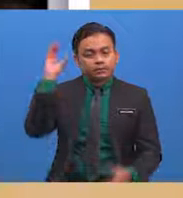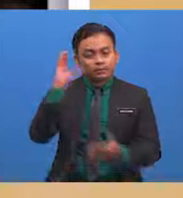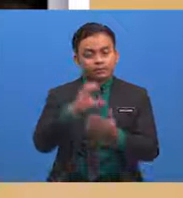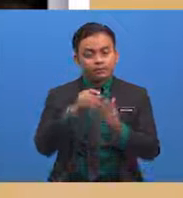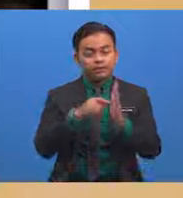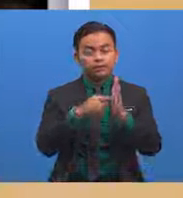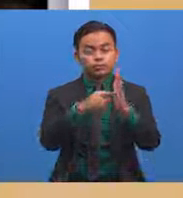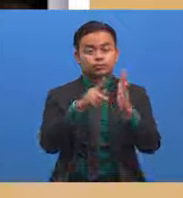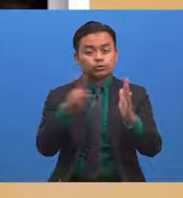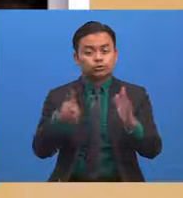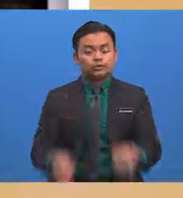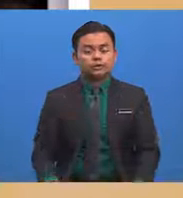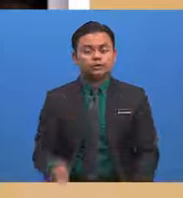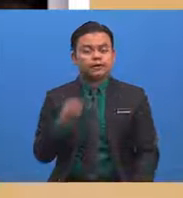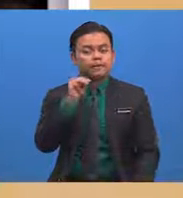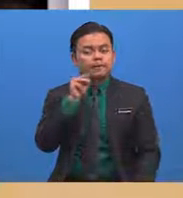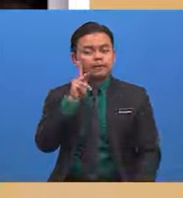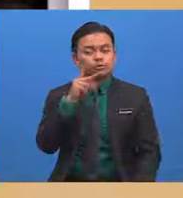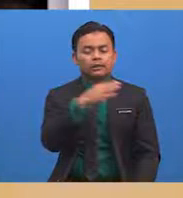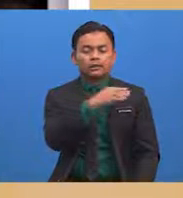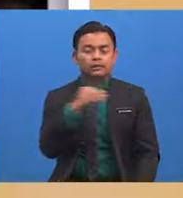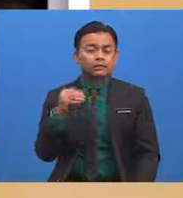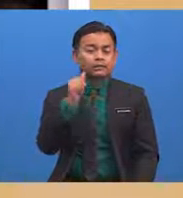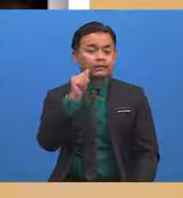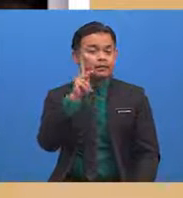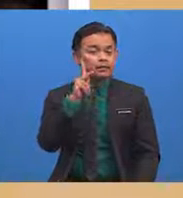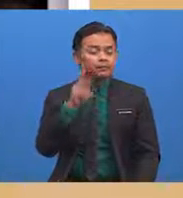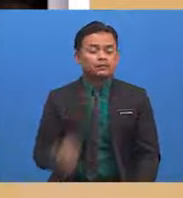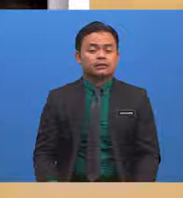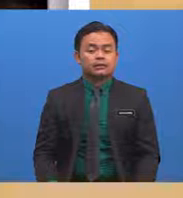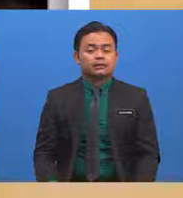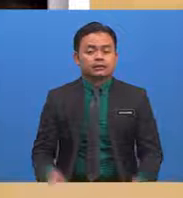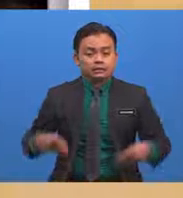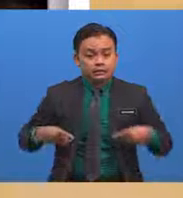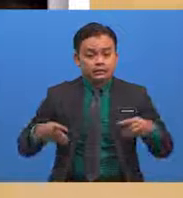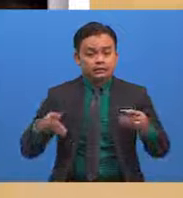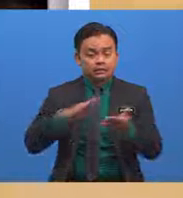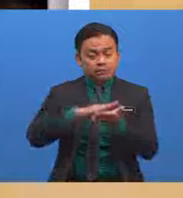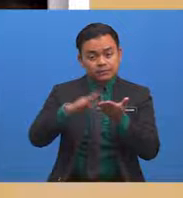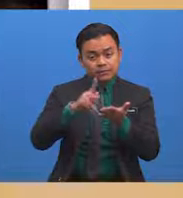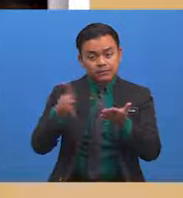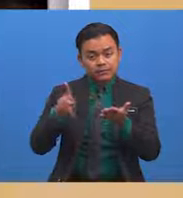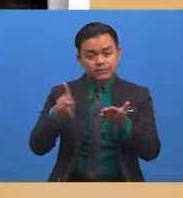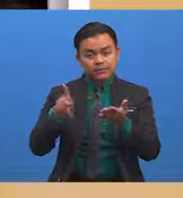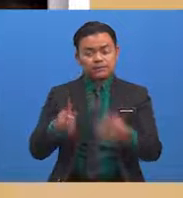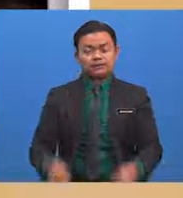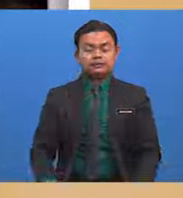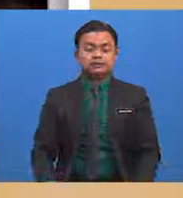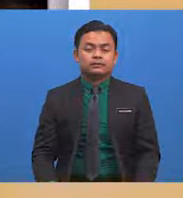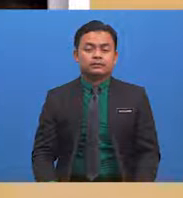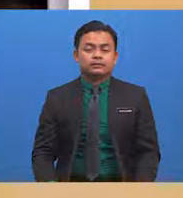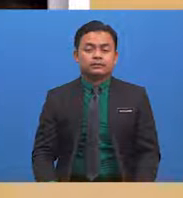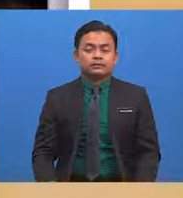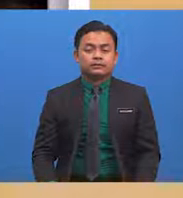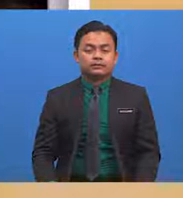menunjukkan Mekwan dan Akma sedang membersihkan pondok dusun buah-buahan